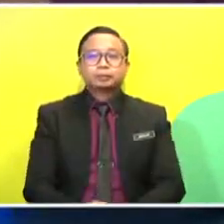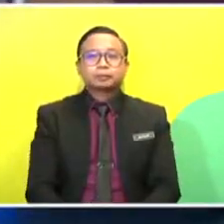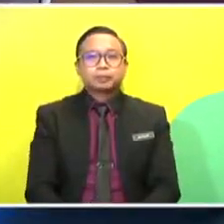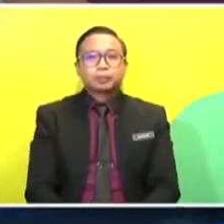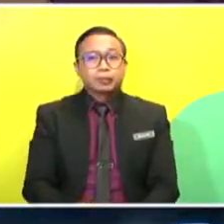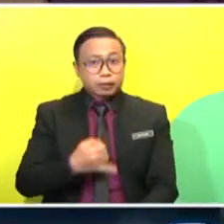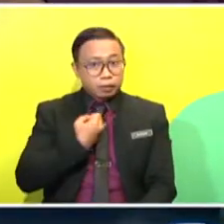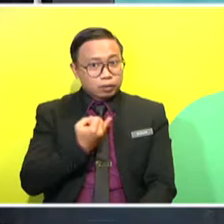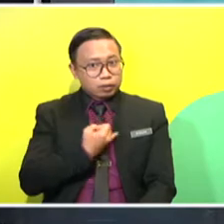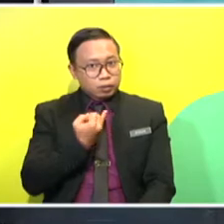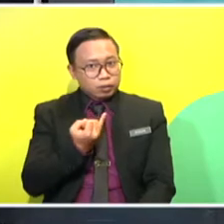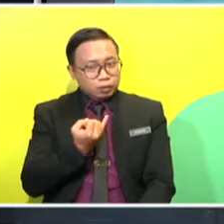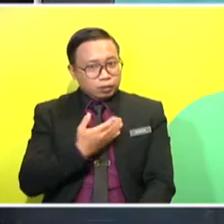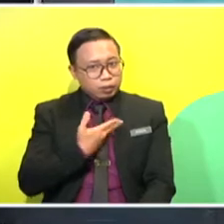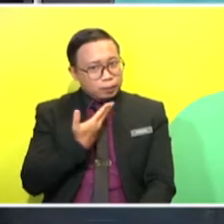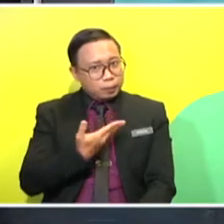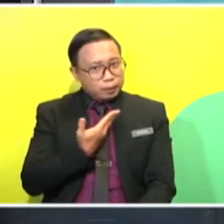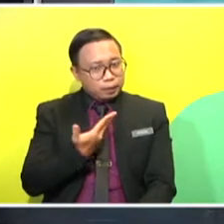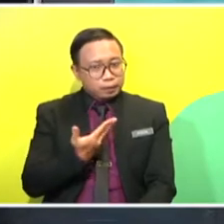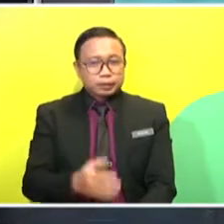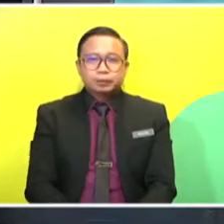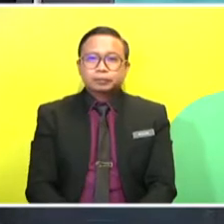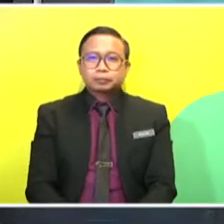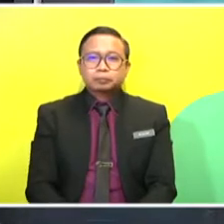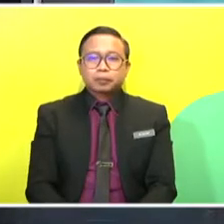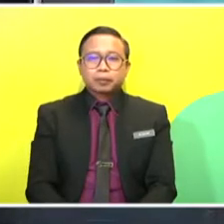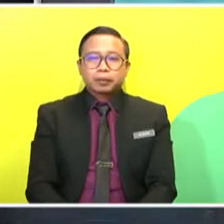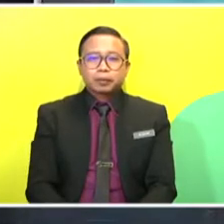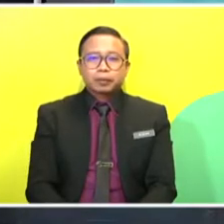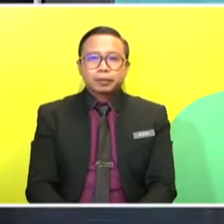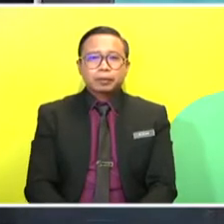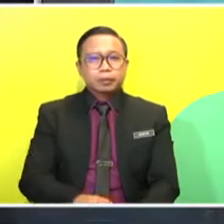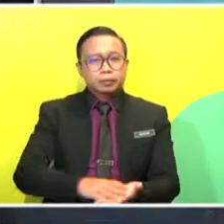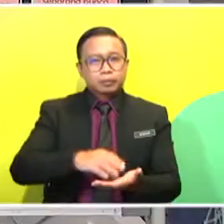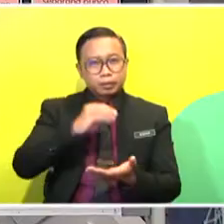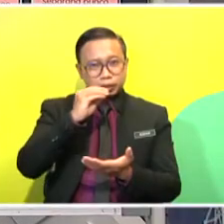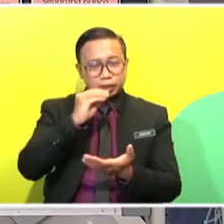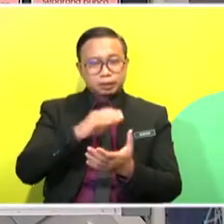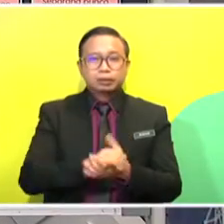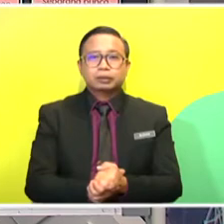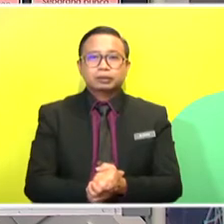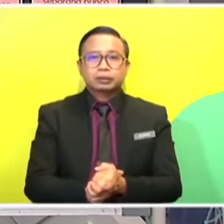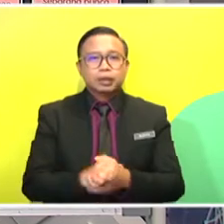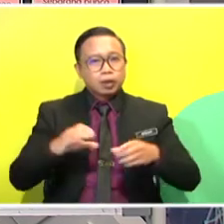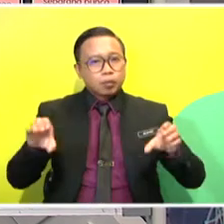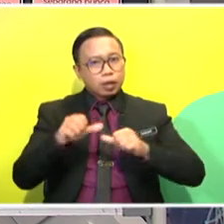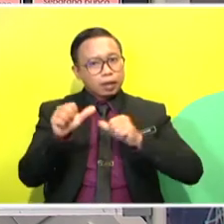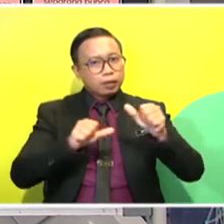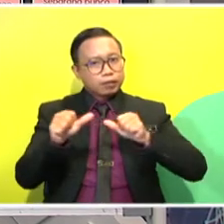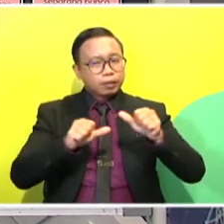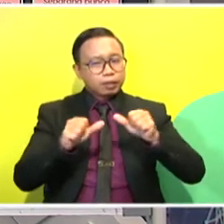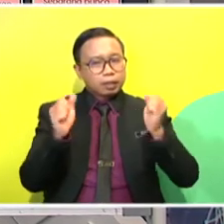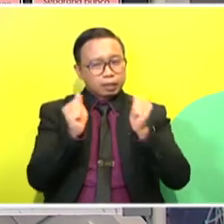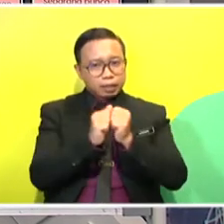seronoknya. Saya sebenarnya rindu betul nak kembali ke sekolah, Cikgu. Nak masuk ke makmal komputer dan lakukan aktiviti-aktiviti